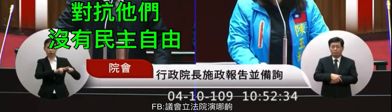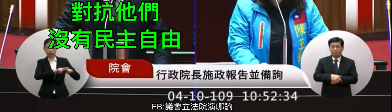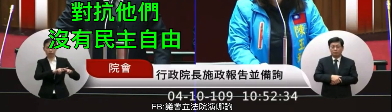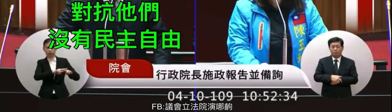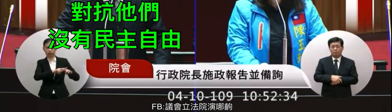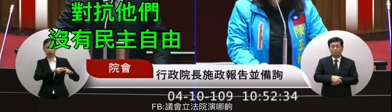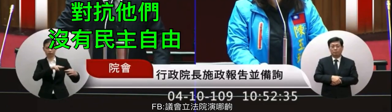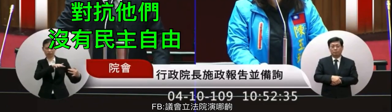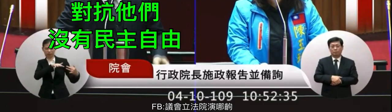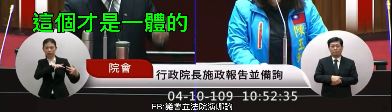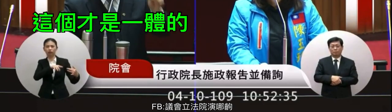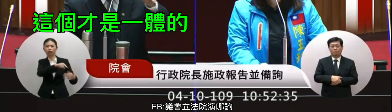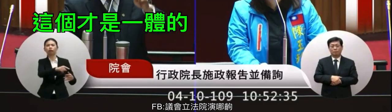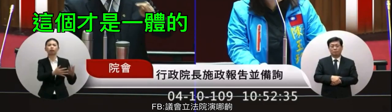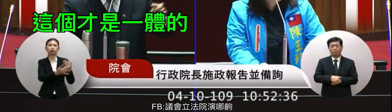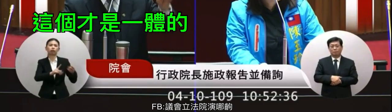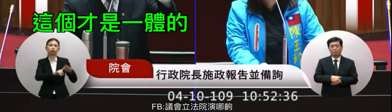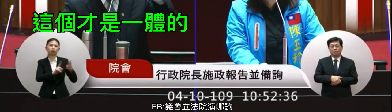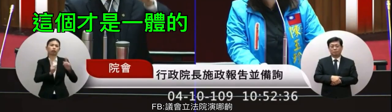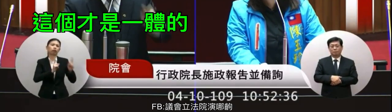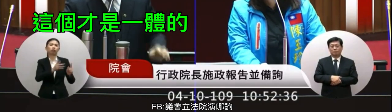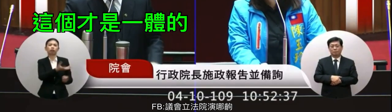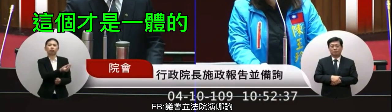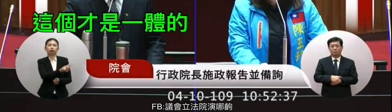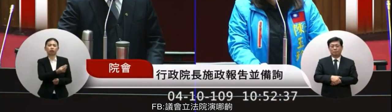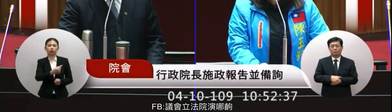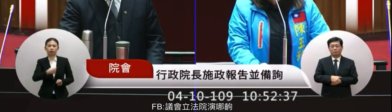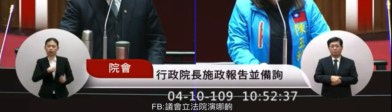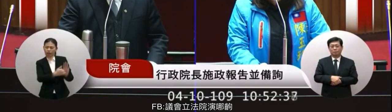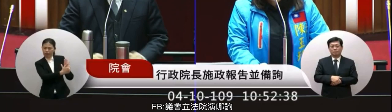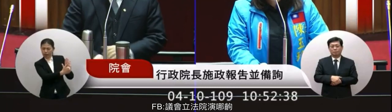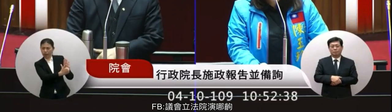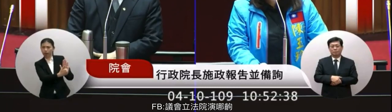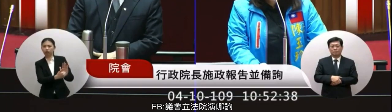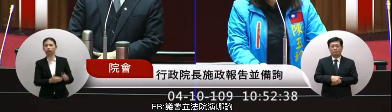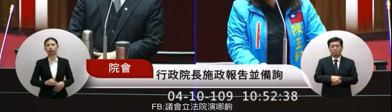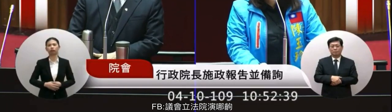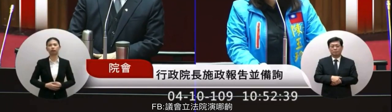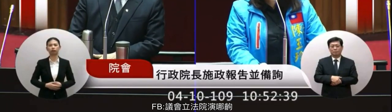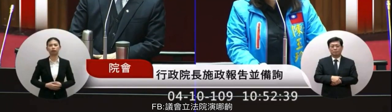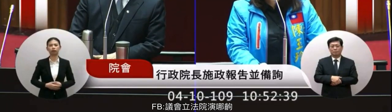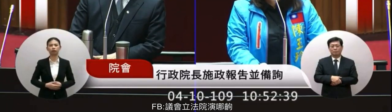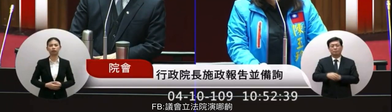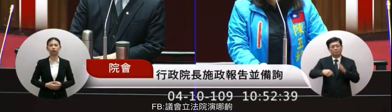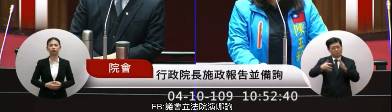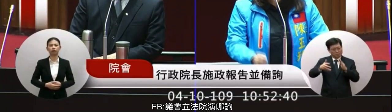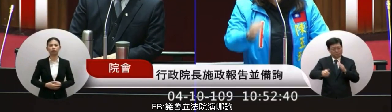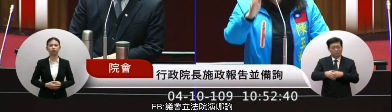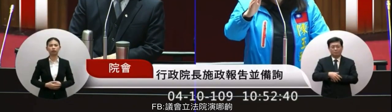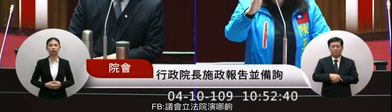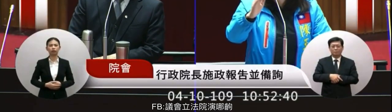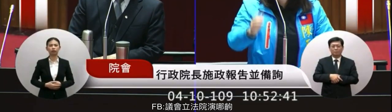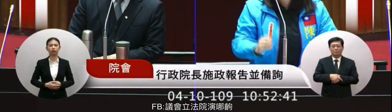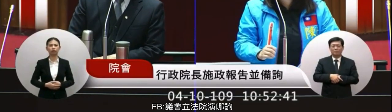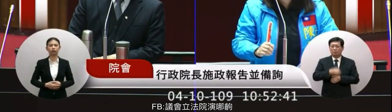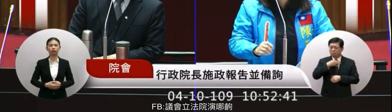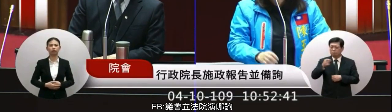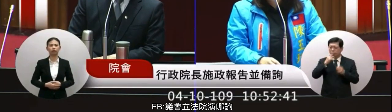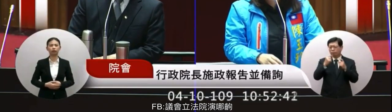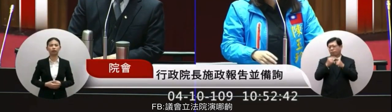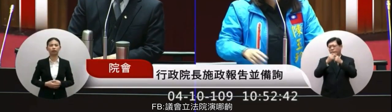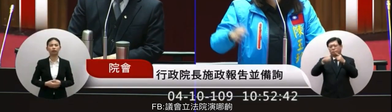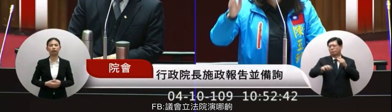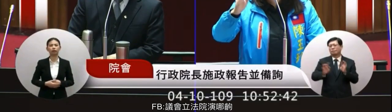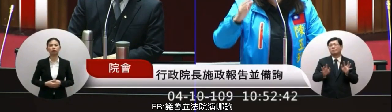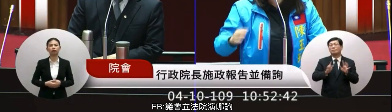没有民主自由，这个才是一体的。哎 呀，院长，我们不要一直在争论这